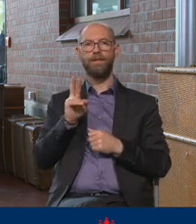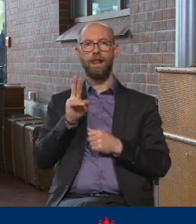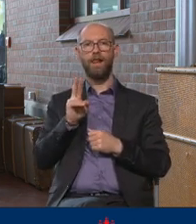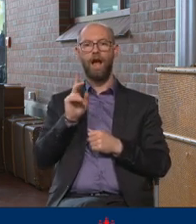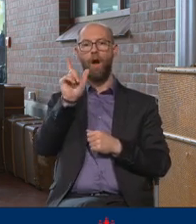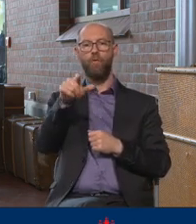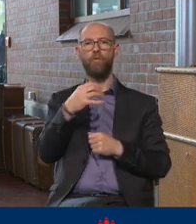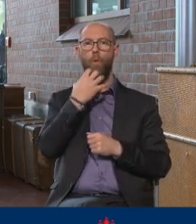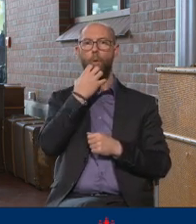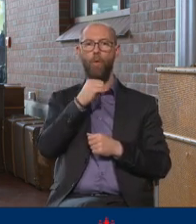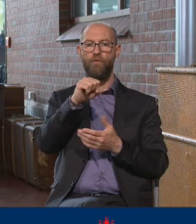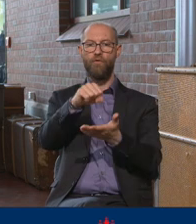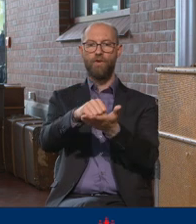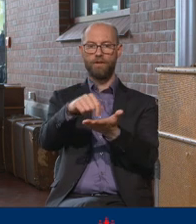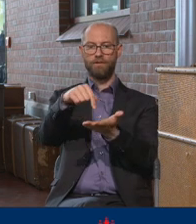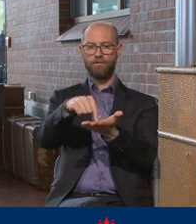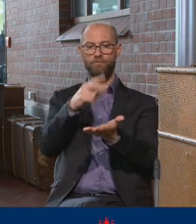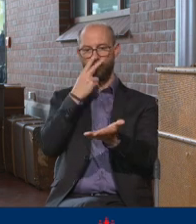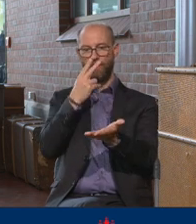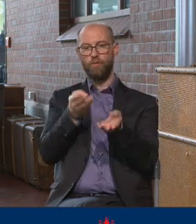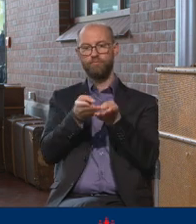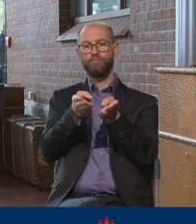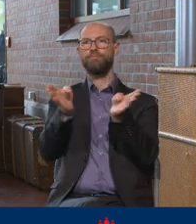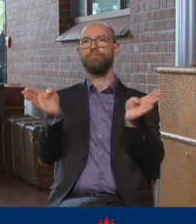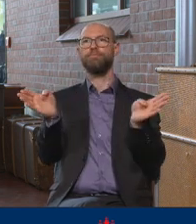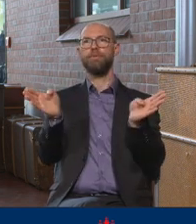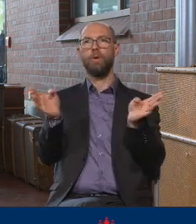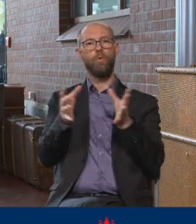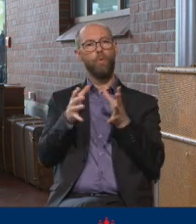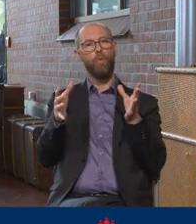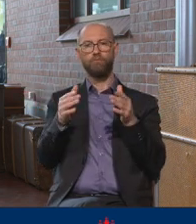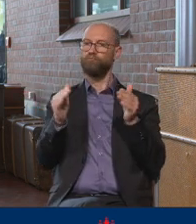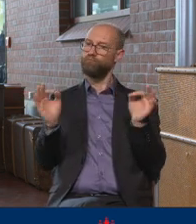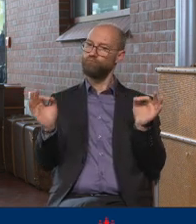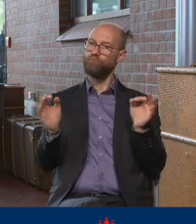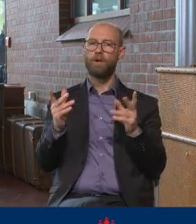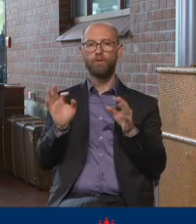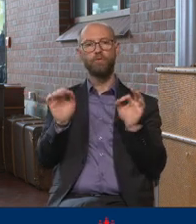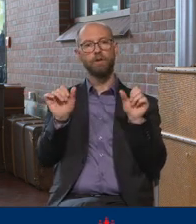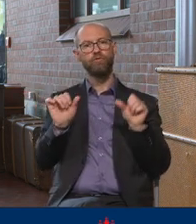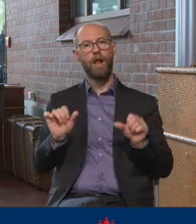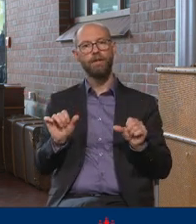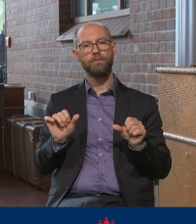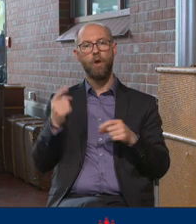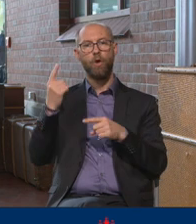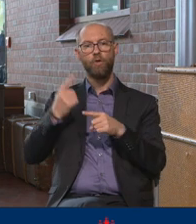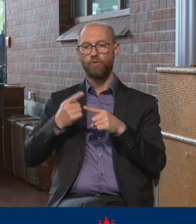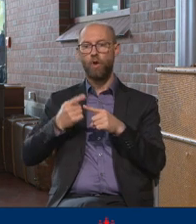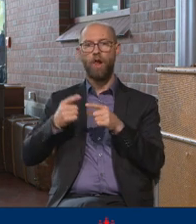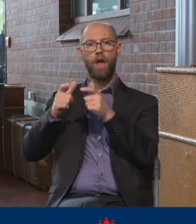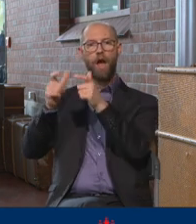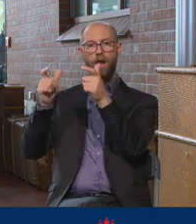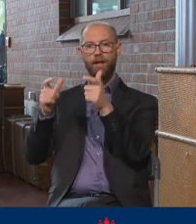hof geschaut man sieht es hier da hat eine gute größe um diesen auch schön zu gestalten die zahlen selbst sondern auch belebt werden ihr können